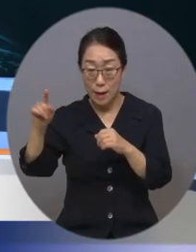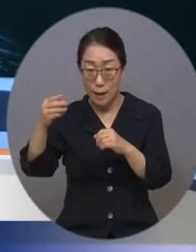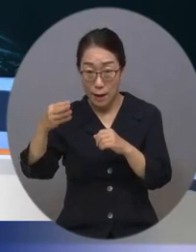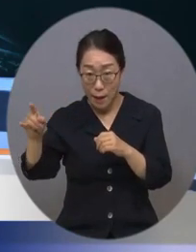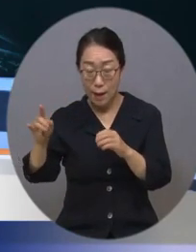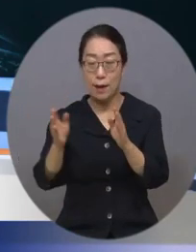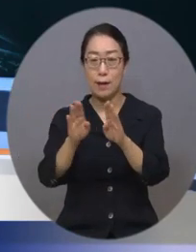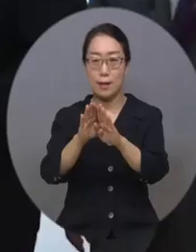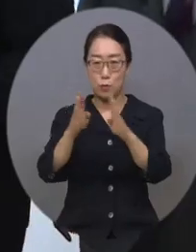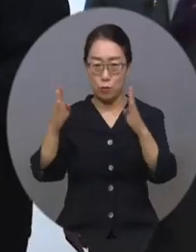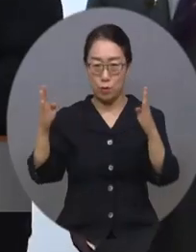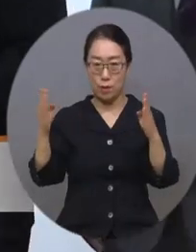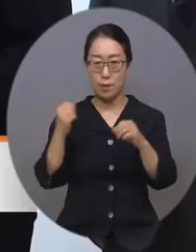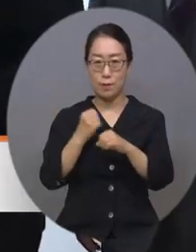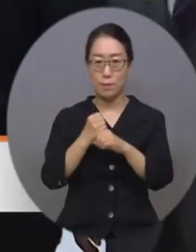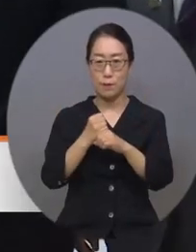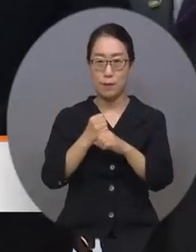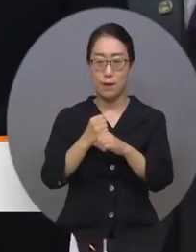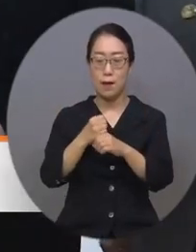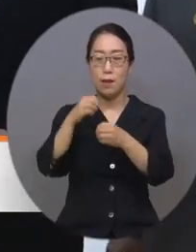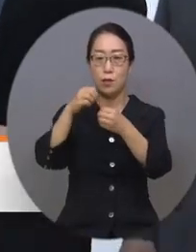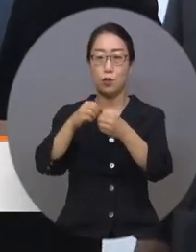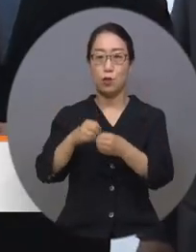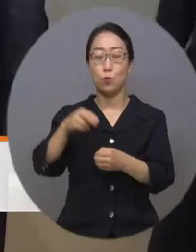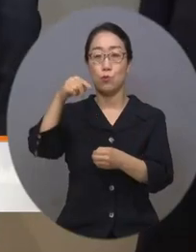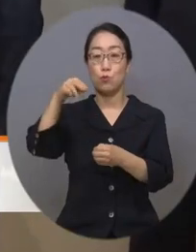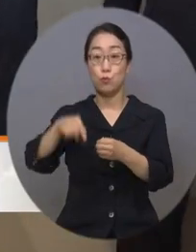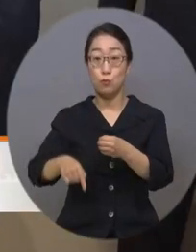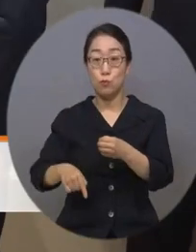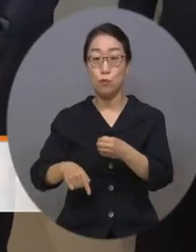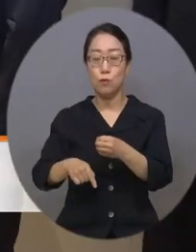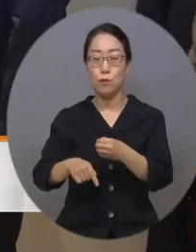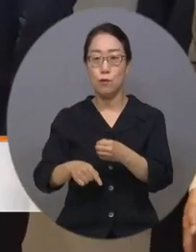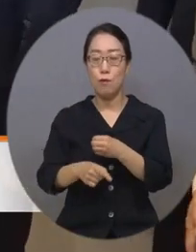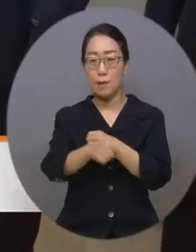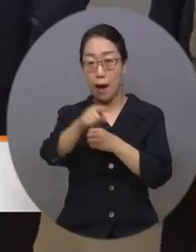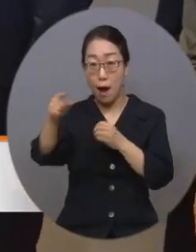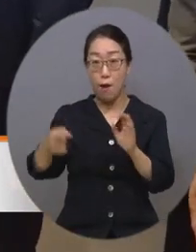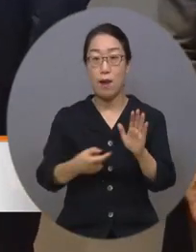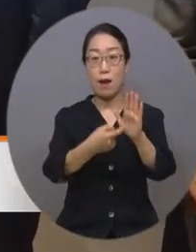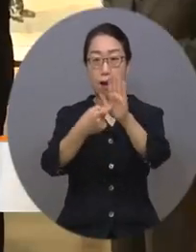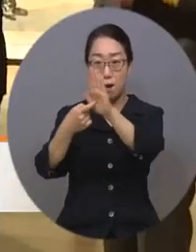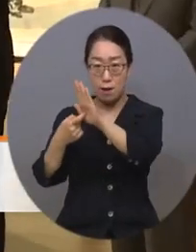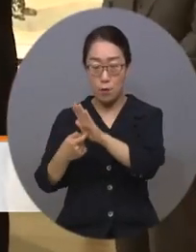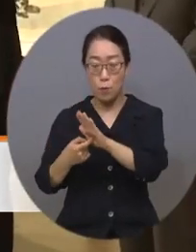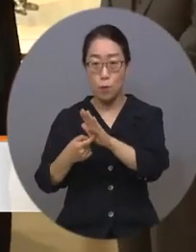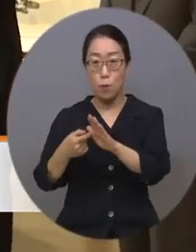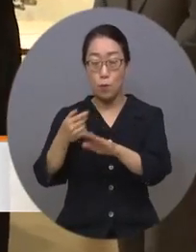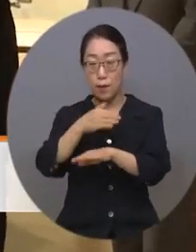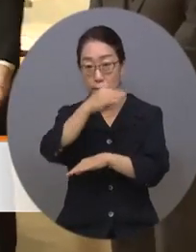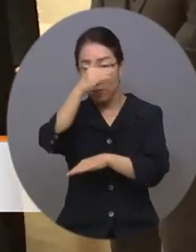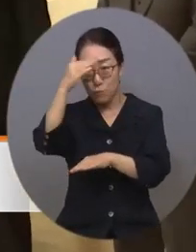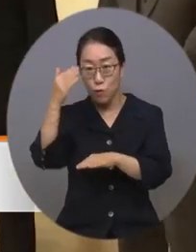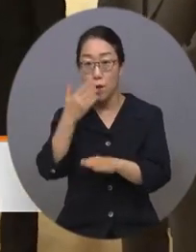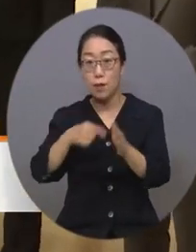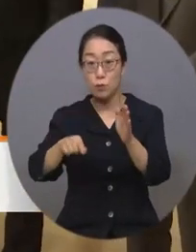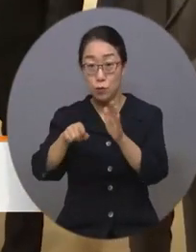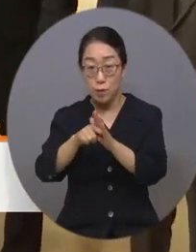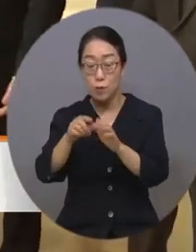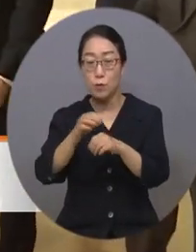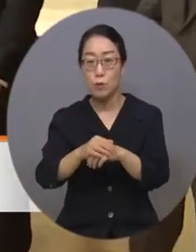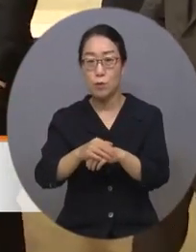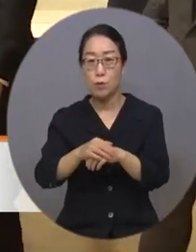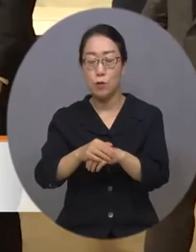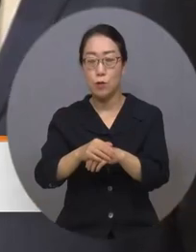열었습니다. 전통 수묵을 대중화하고 그 가치를 재조명하기 위한 2021 전남 국제